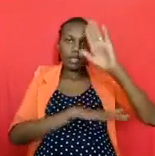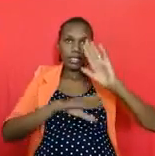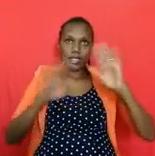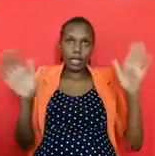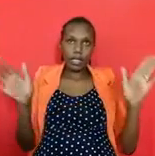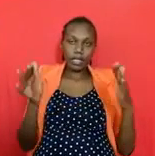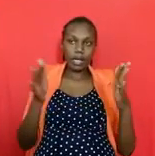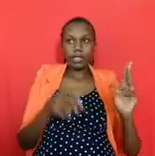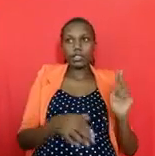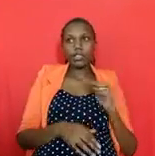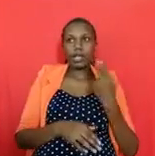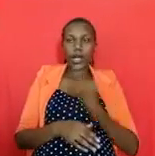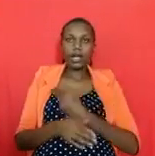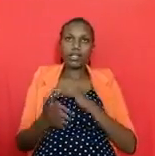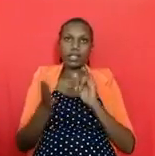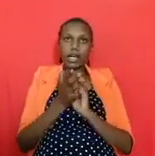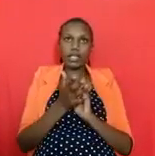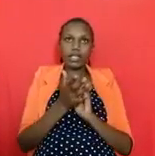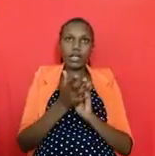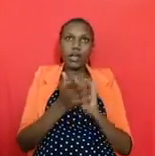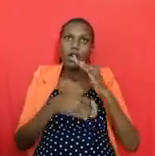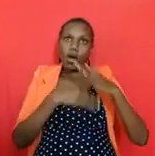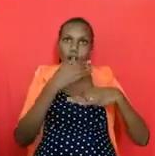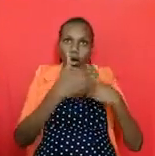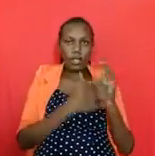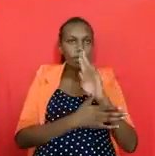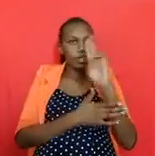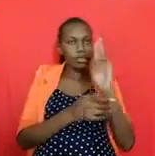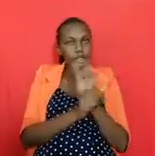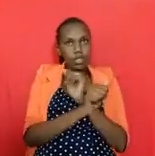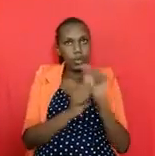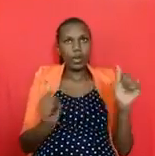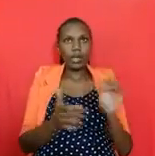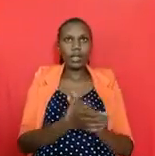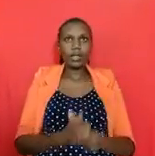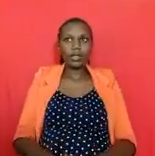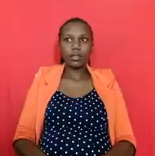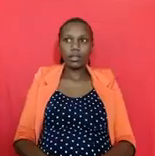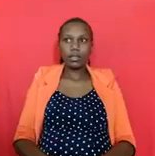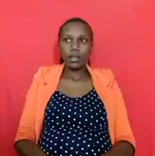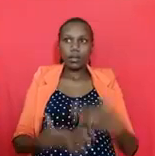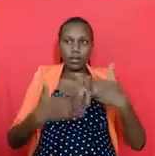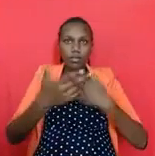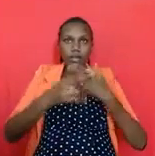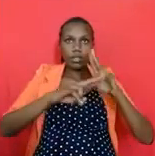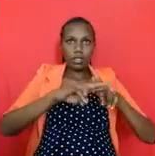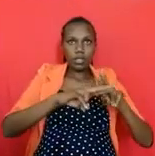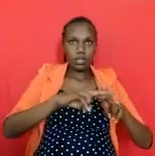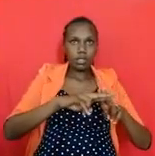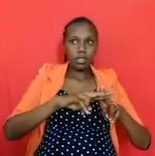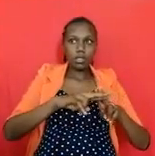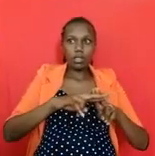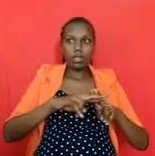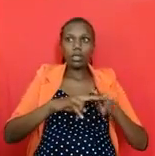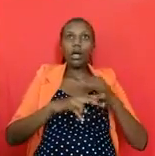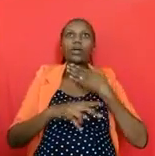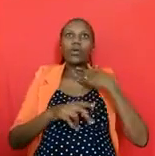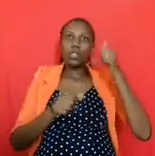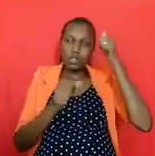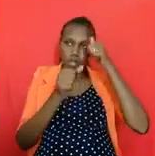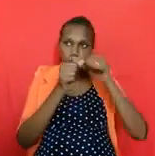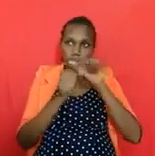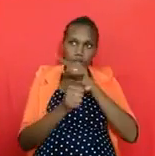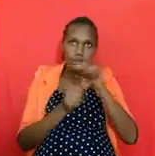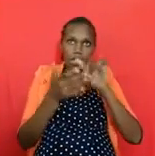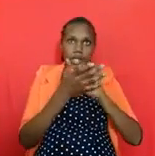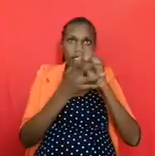hinya. Ati kutiri kiduru taga kiaga kuhudhiri wale ya kwa gire ile. Jerry Atana ikaradhi. Nikuenda kukuririka ni yate madhafu